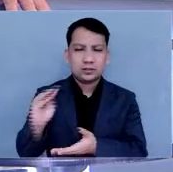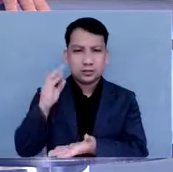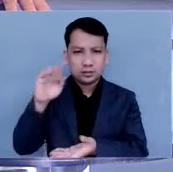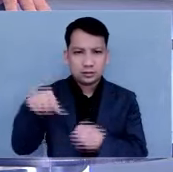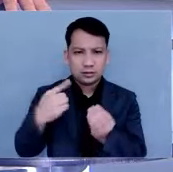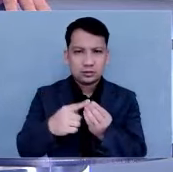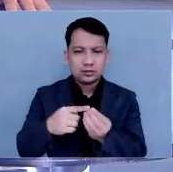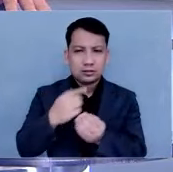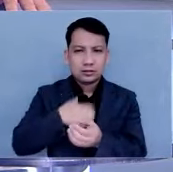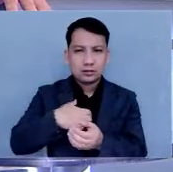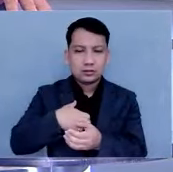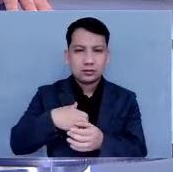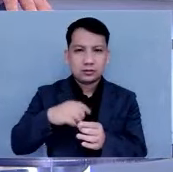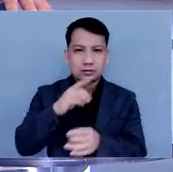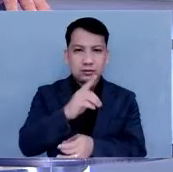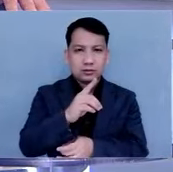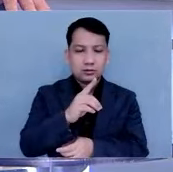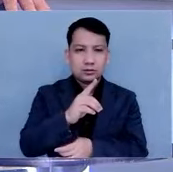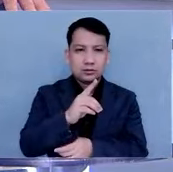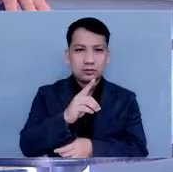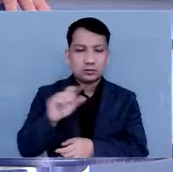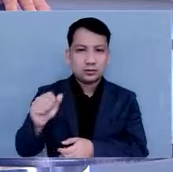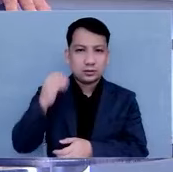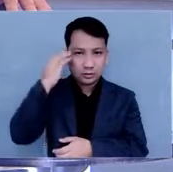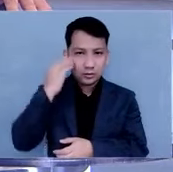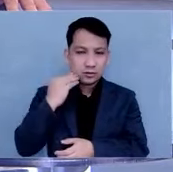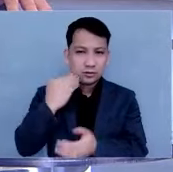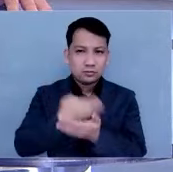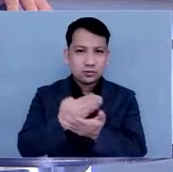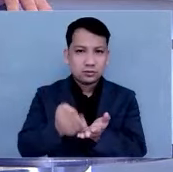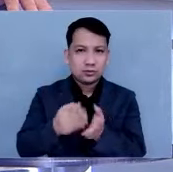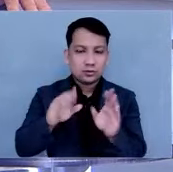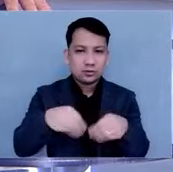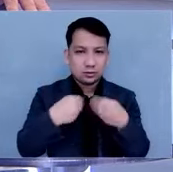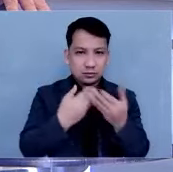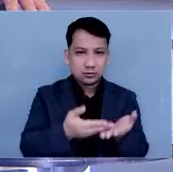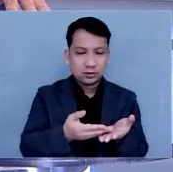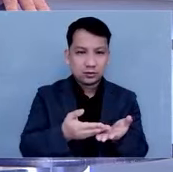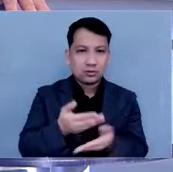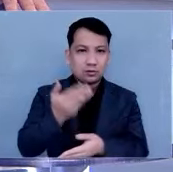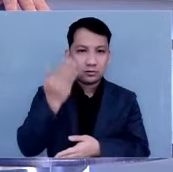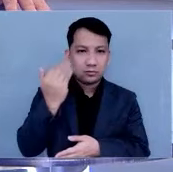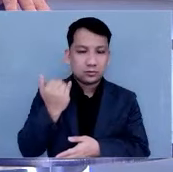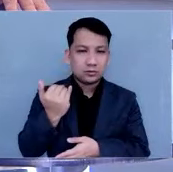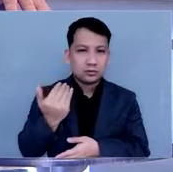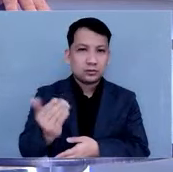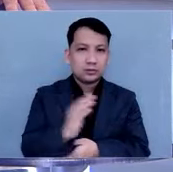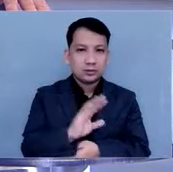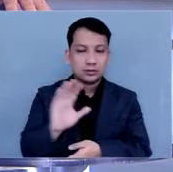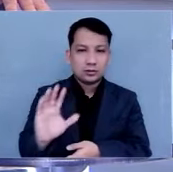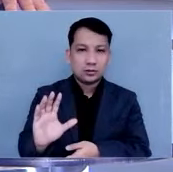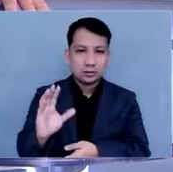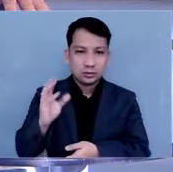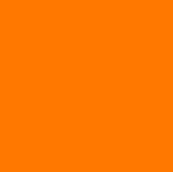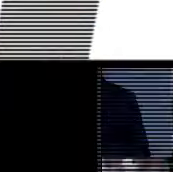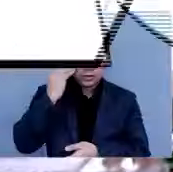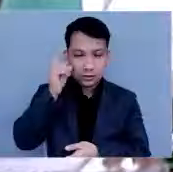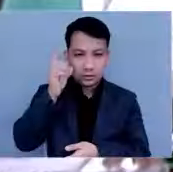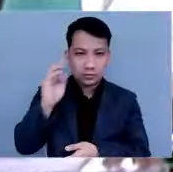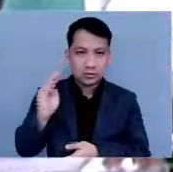sumbong ng Dangerous Drugs board na kulang ang pondo na ibinigay sa kanila nasa frontline na balitang iyan si Mean los